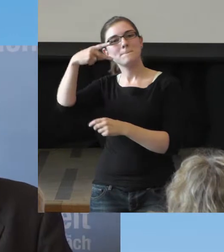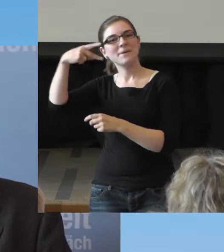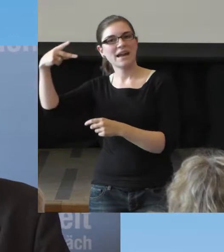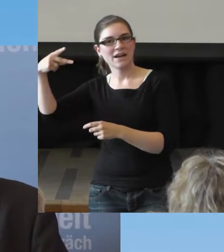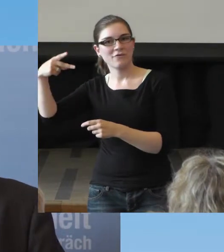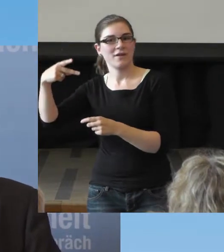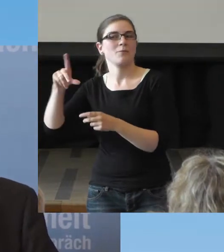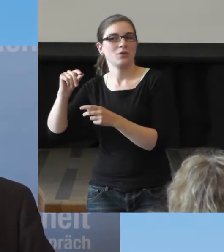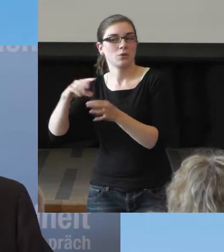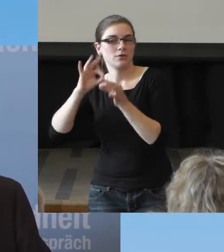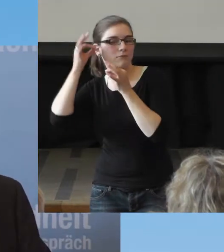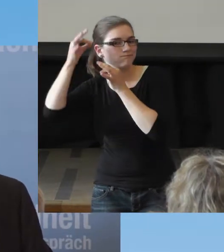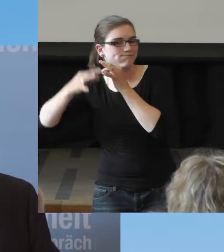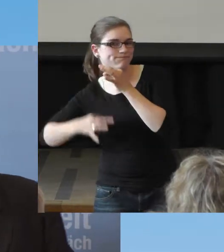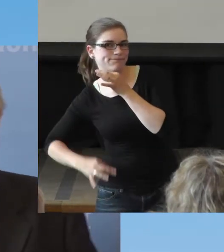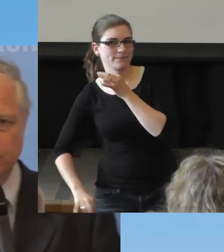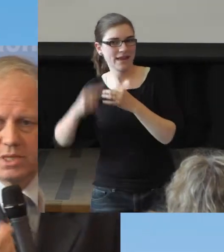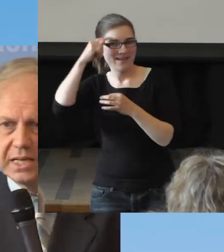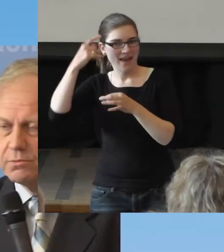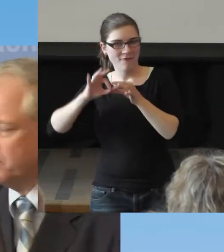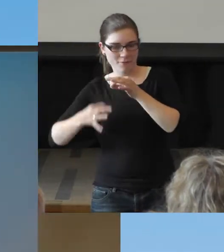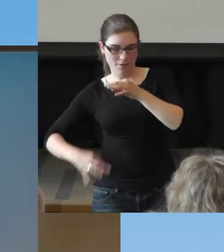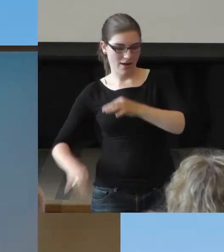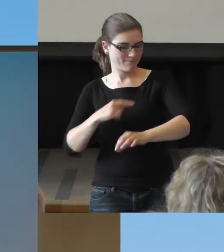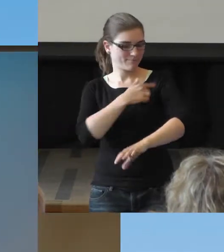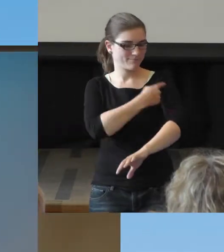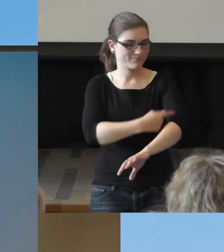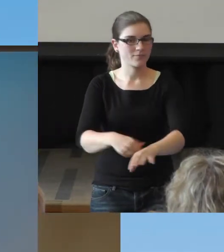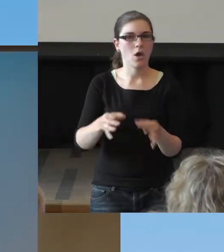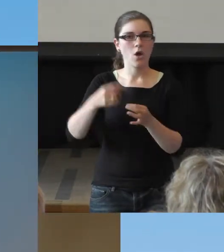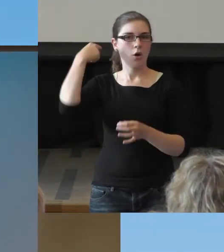Telefonkabel, die das Rückenmark mit den Füßen und den Händen verbinden.